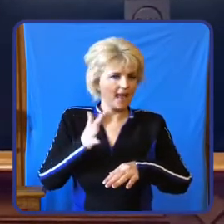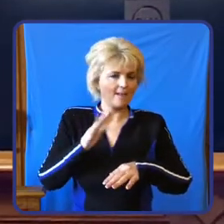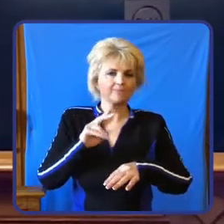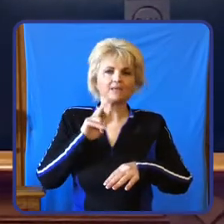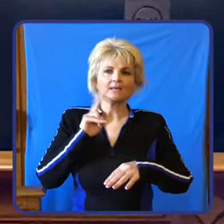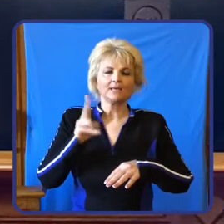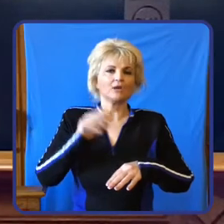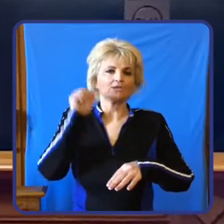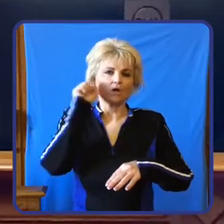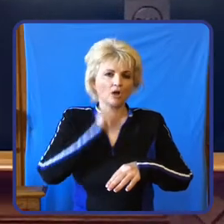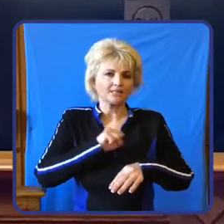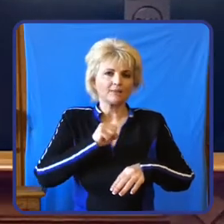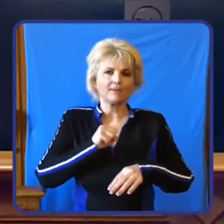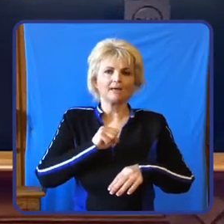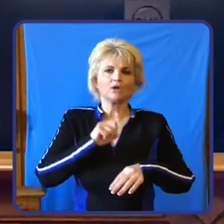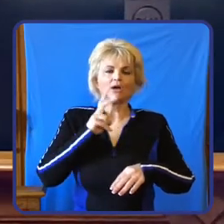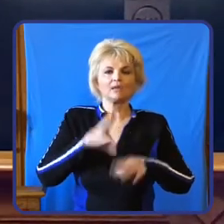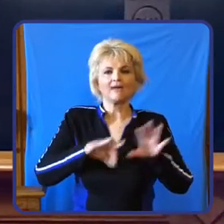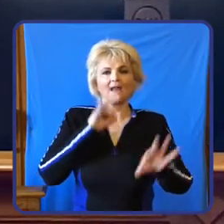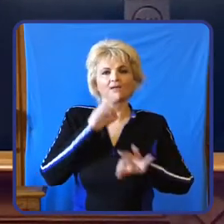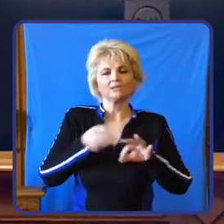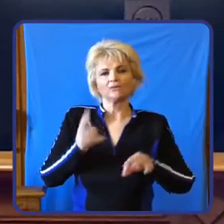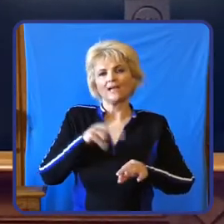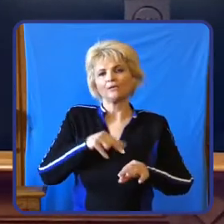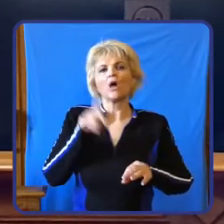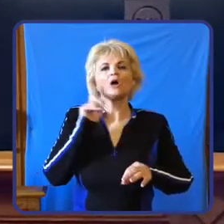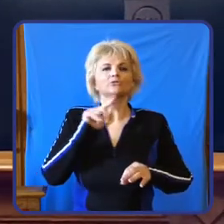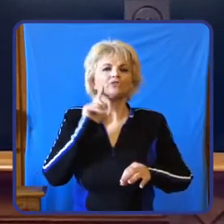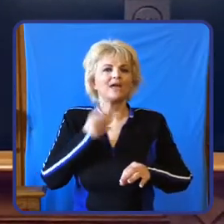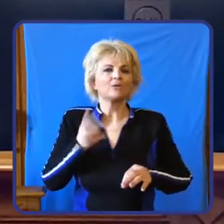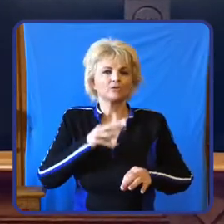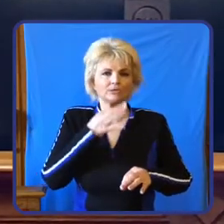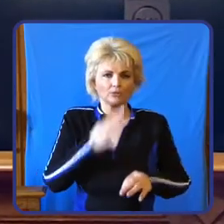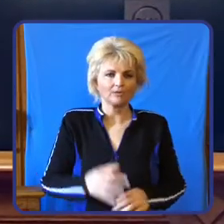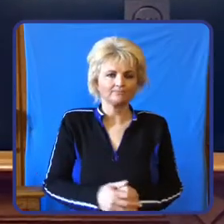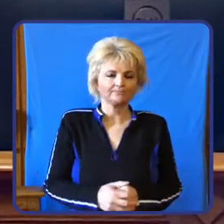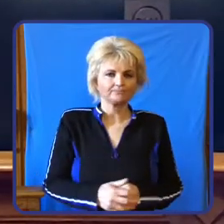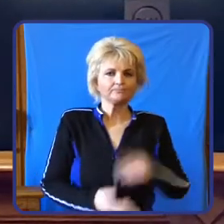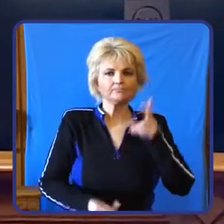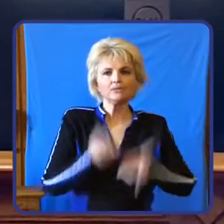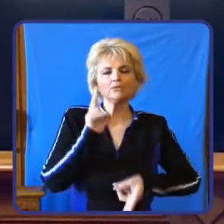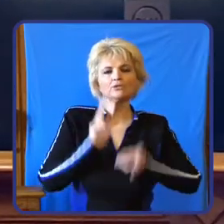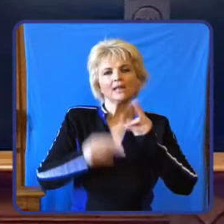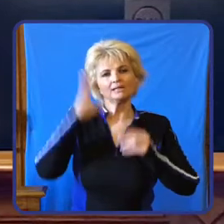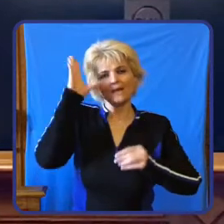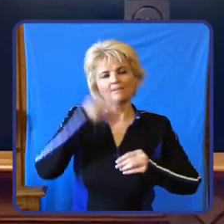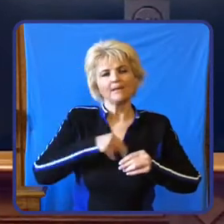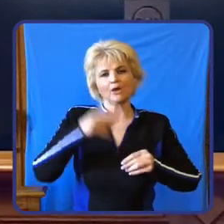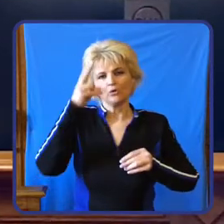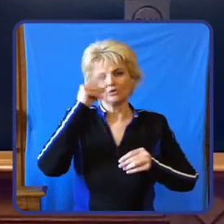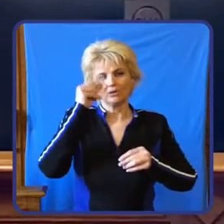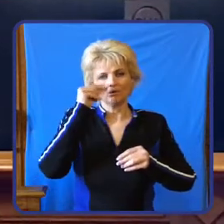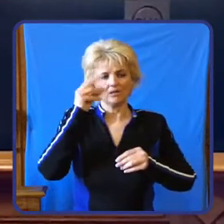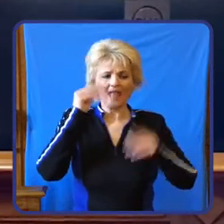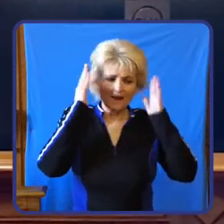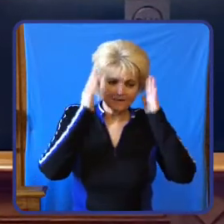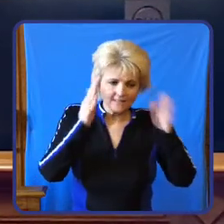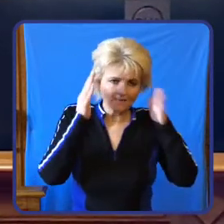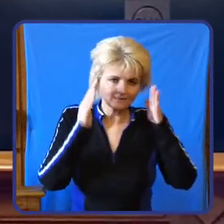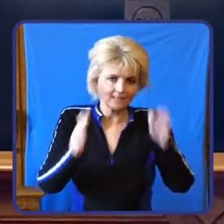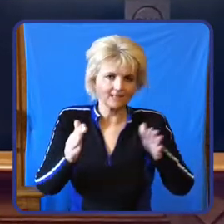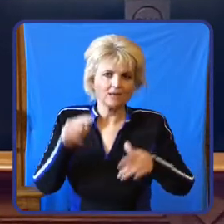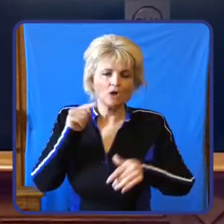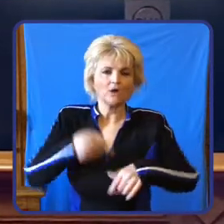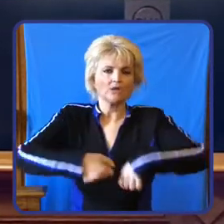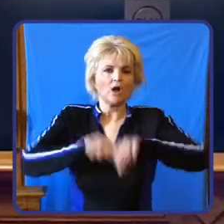de ki az a gazember, aki szerint a választás ezekről a hazugságokról szól? Hogy lehet az emberekkel ekkora ostobaságokat elhitetni?